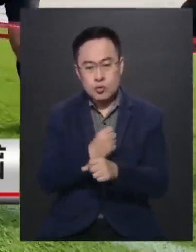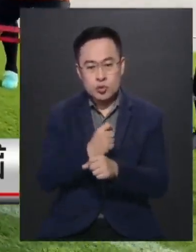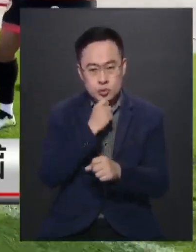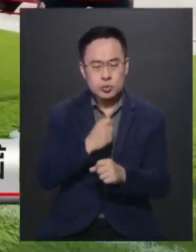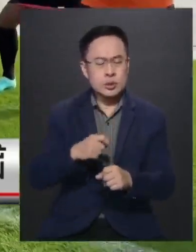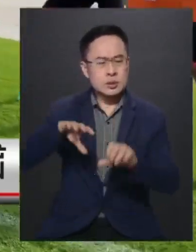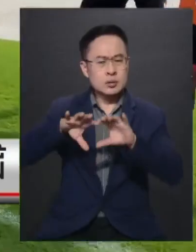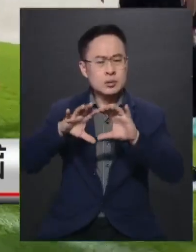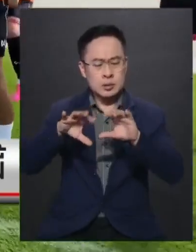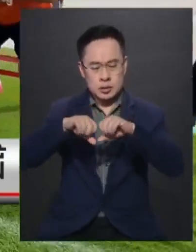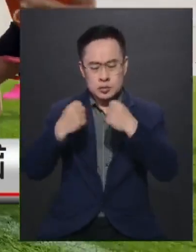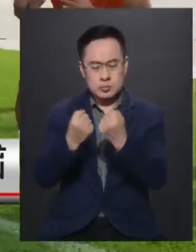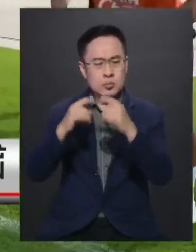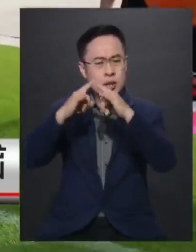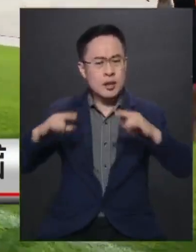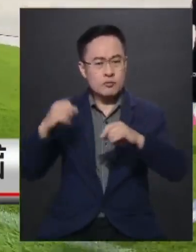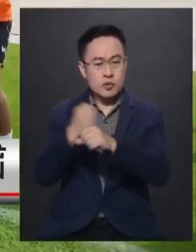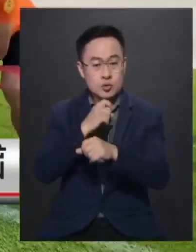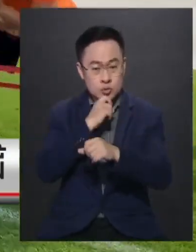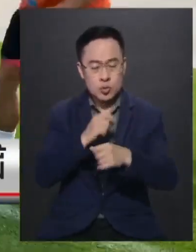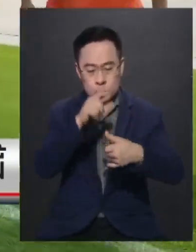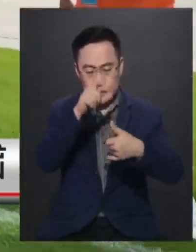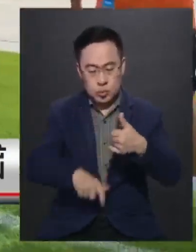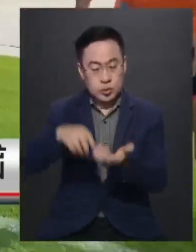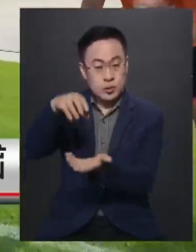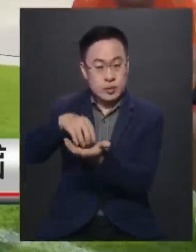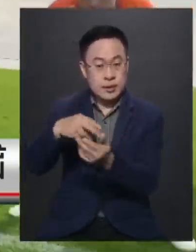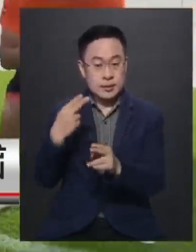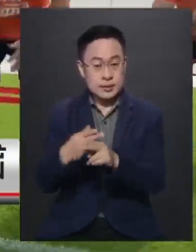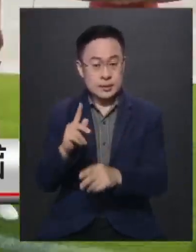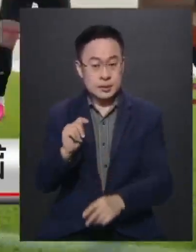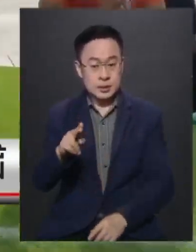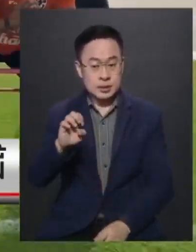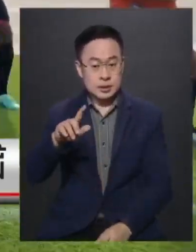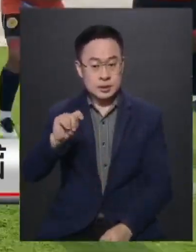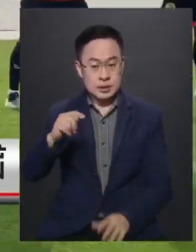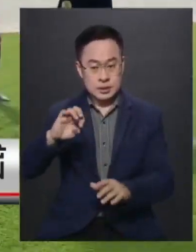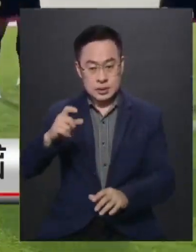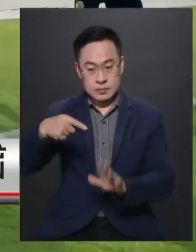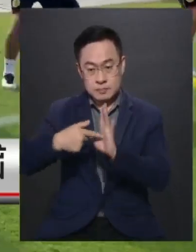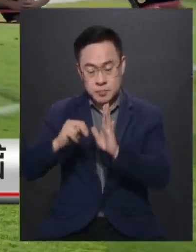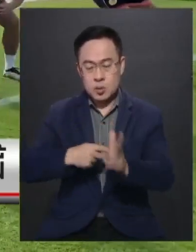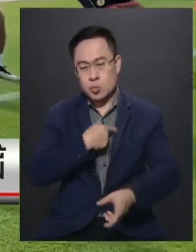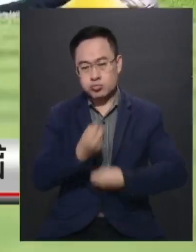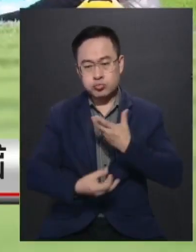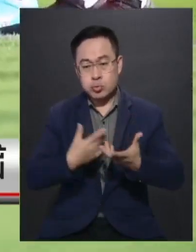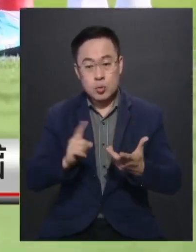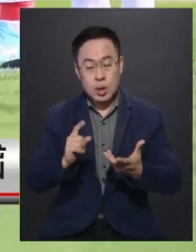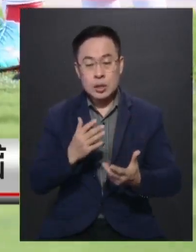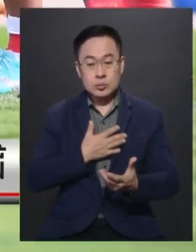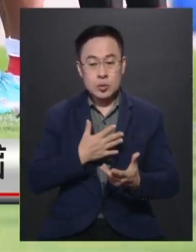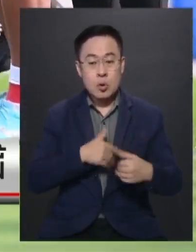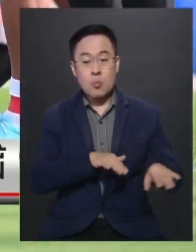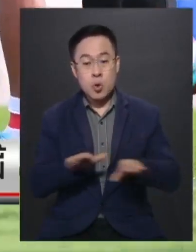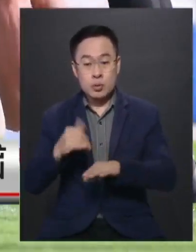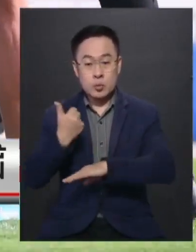นาทีด้านของทิติพันธ์พ่วงจันทร์กองกลางตัวเก่งทีมชาติไทยนะคะก็เผยถึงความพร้อมว่าตอนนี้โ